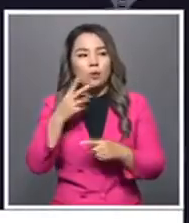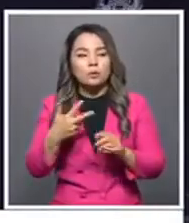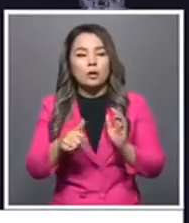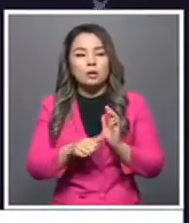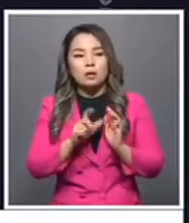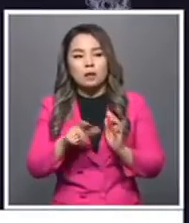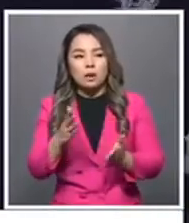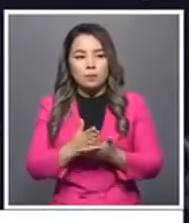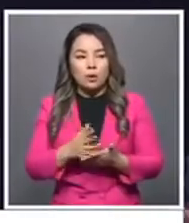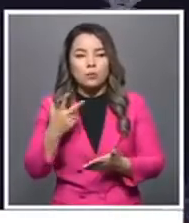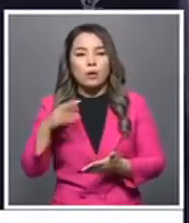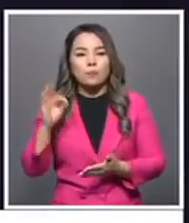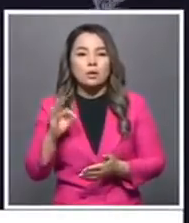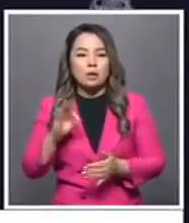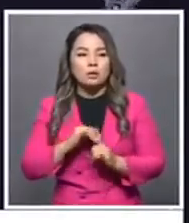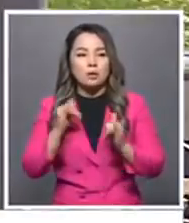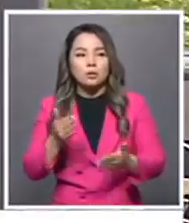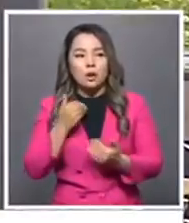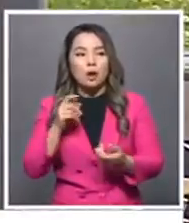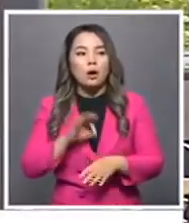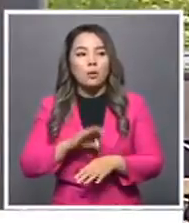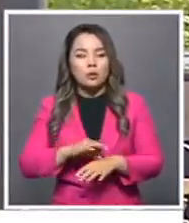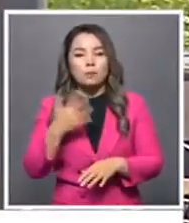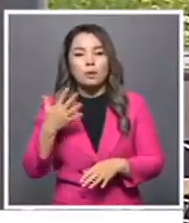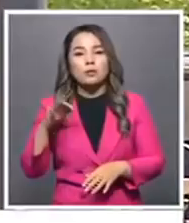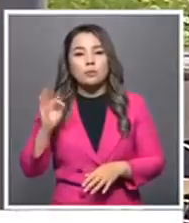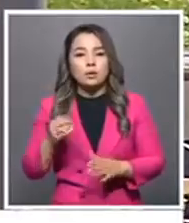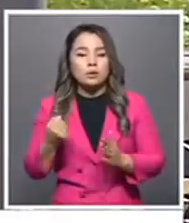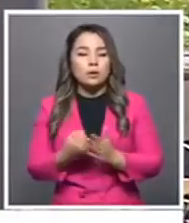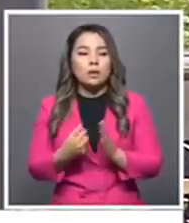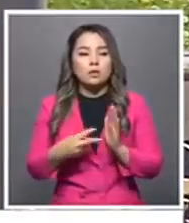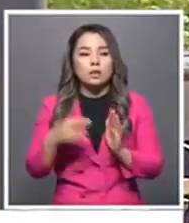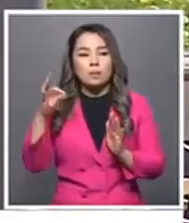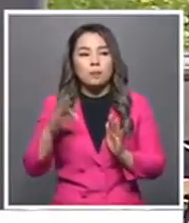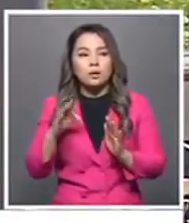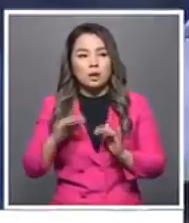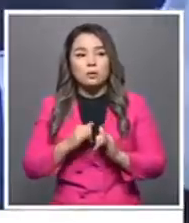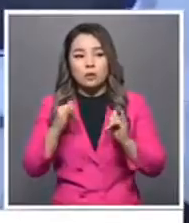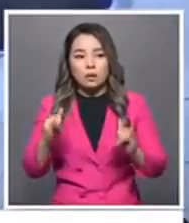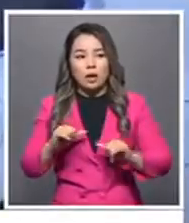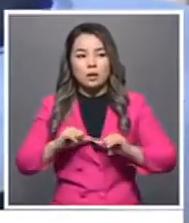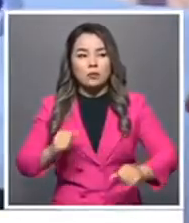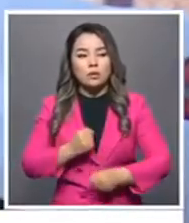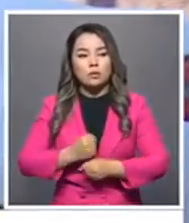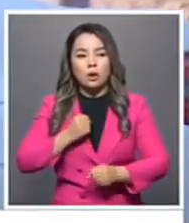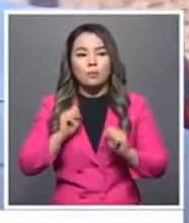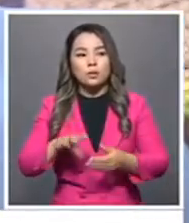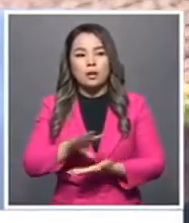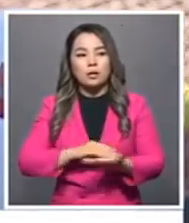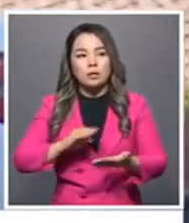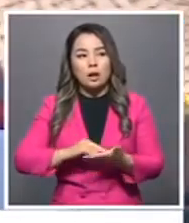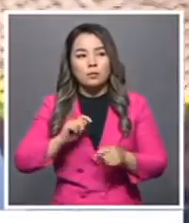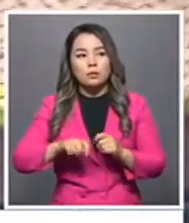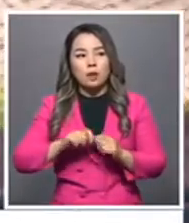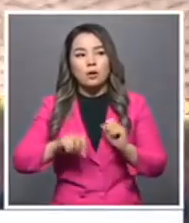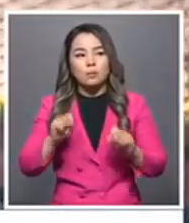өсім 3%-ға жетпейді. Ал ауырғандардың өсімі 5-7%-дан асқан кезде ғана карантинді күшейту мәселесі қайта қарала.